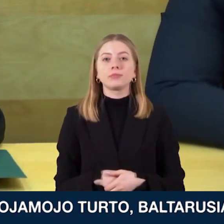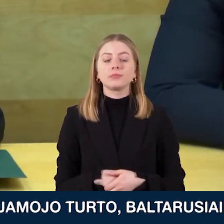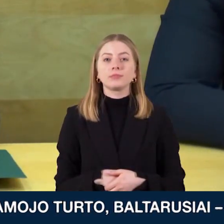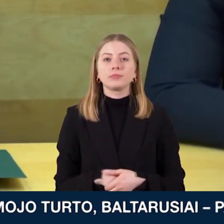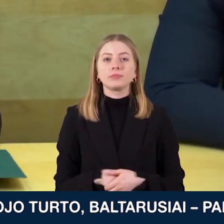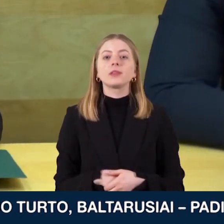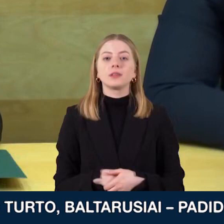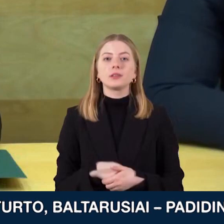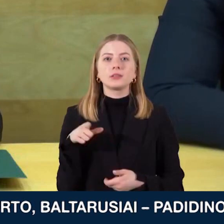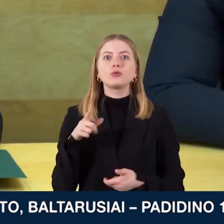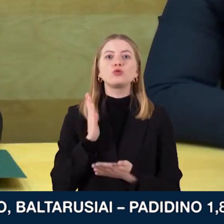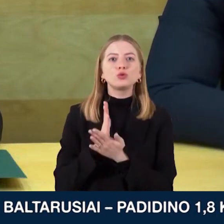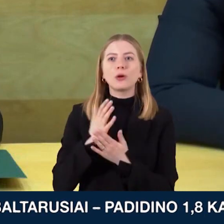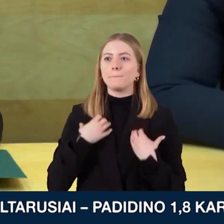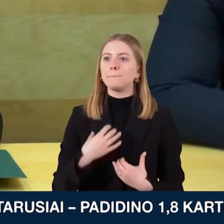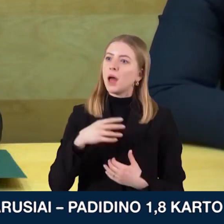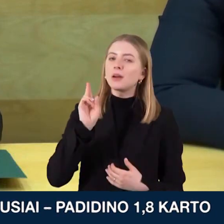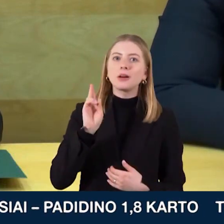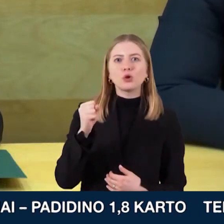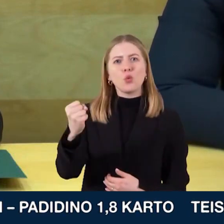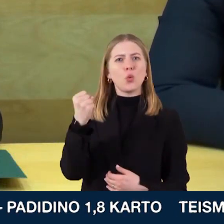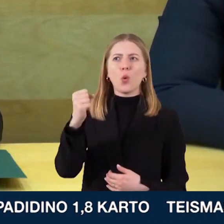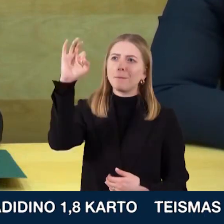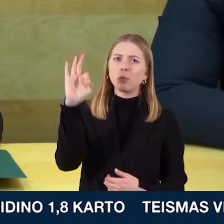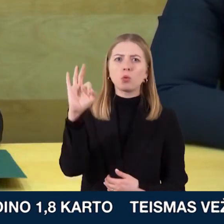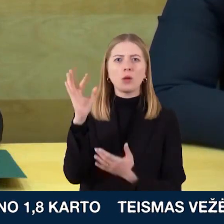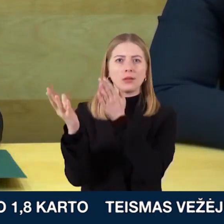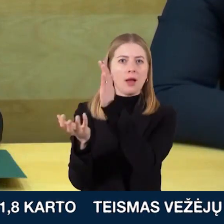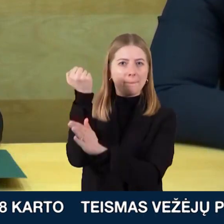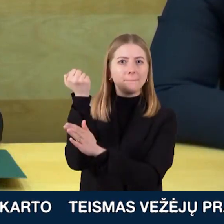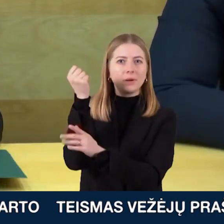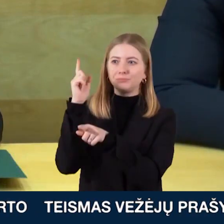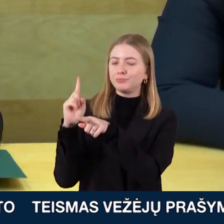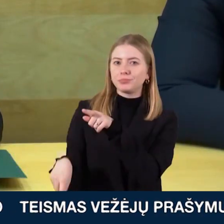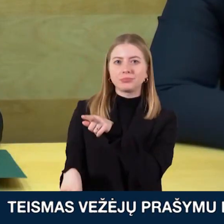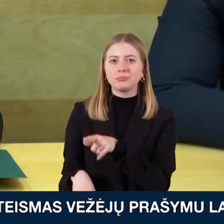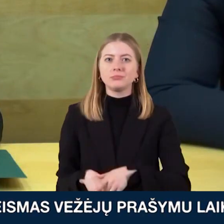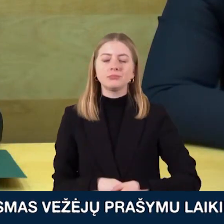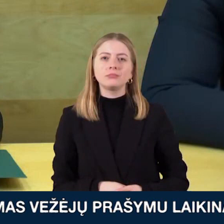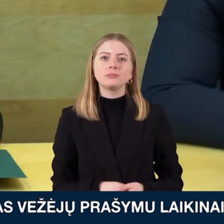didžiulį procentą palaikančių rinkėjų balsų. Tai